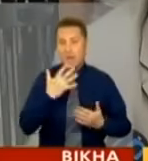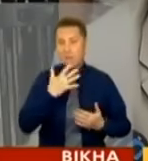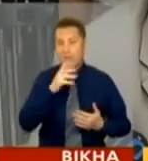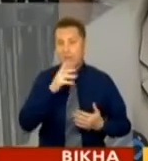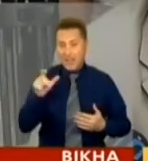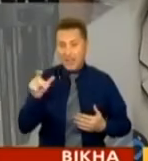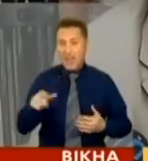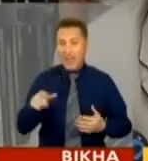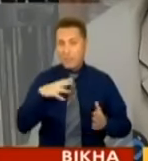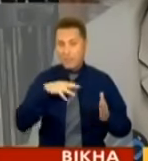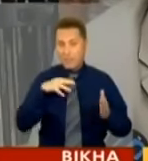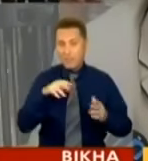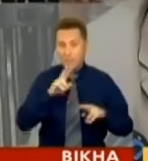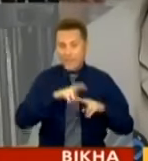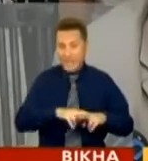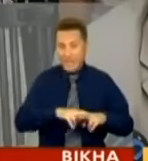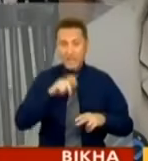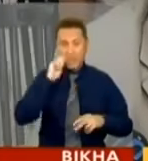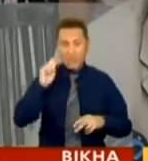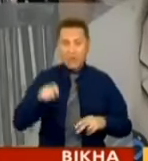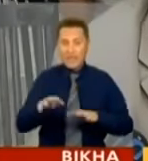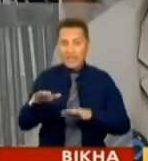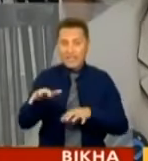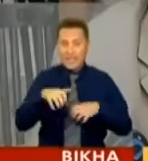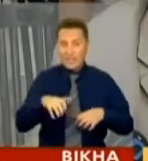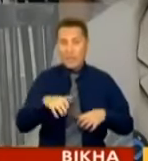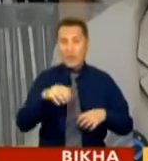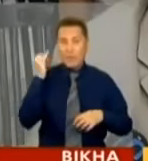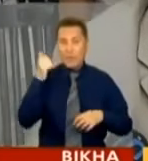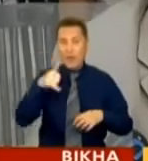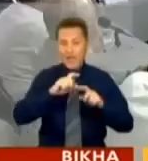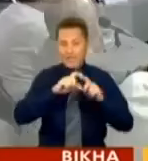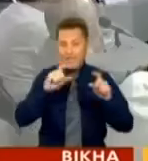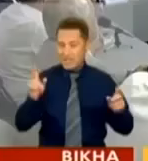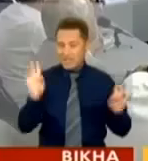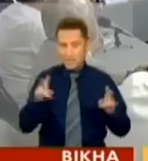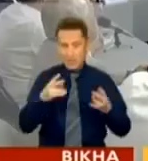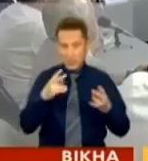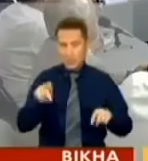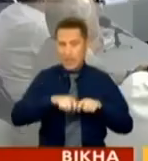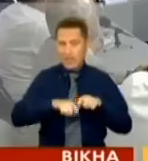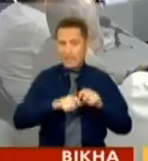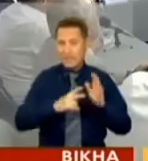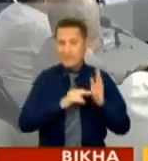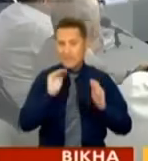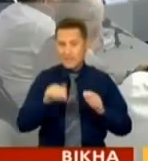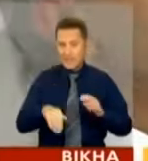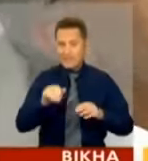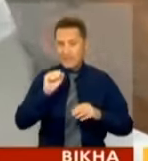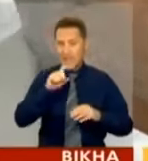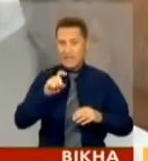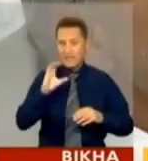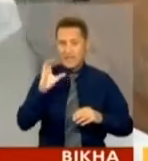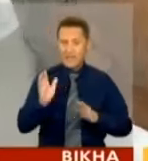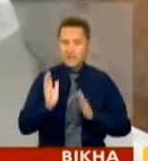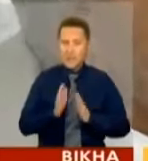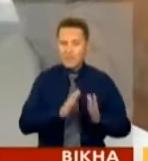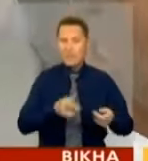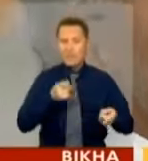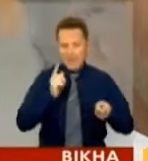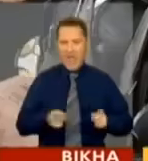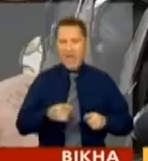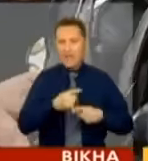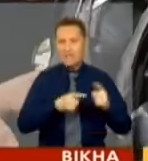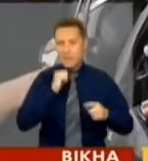АЗС, увіряю вас, їм потрібно буде контролювати 7 тисяч АЗС. Порядкувати паливний ринок реально за півроку.